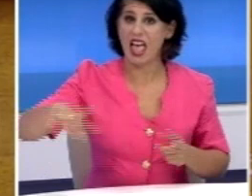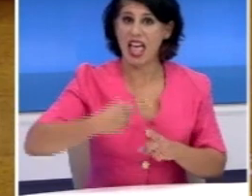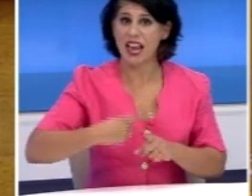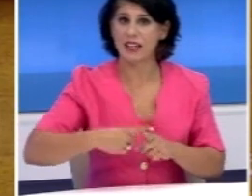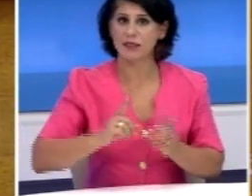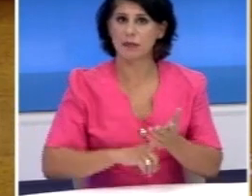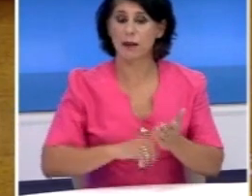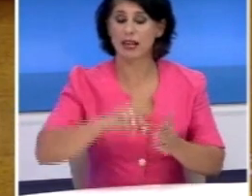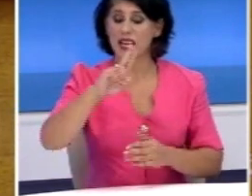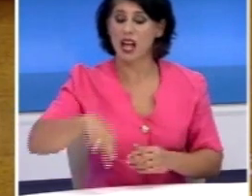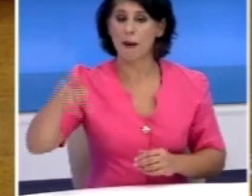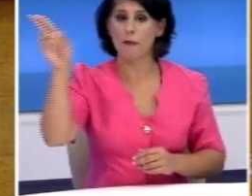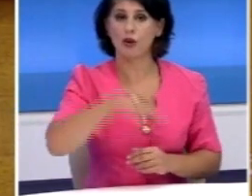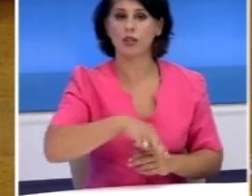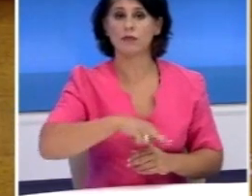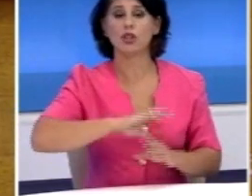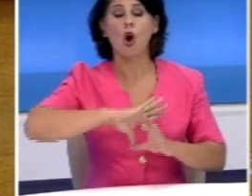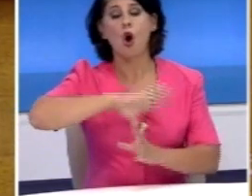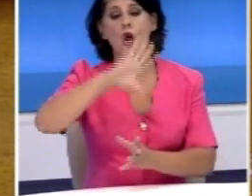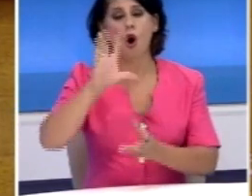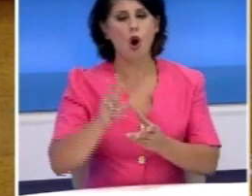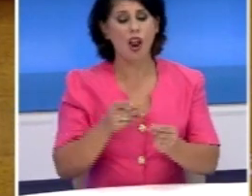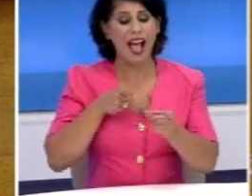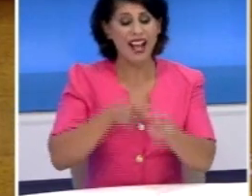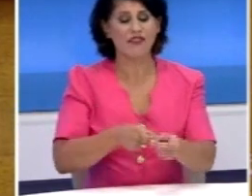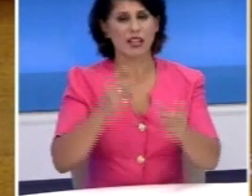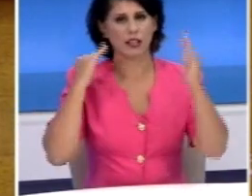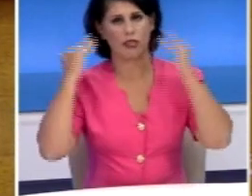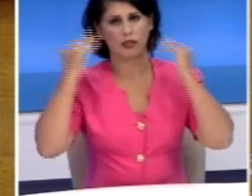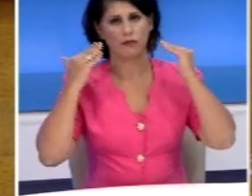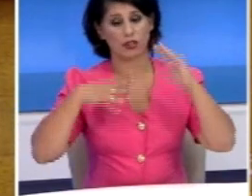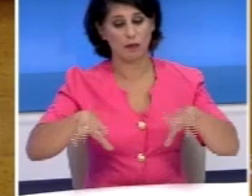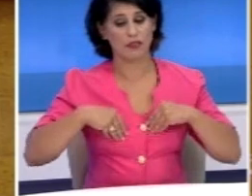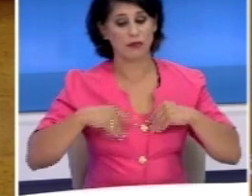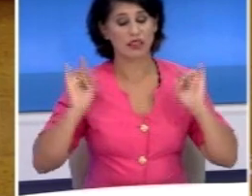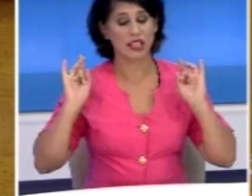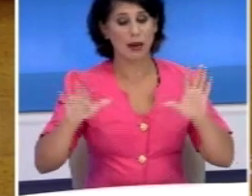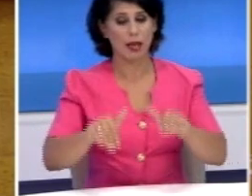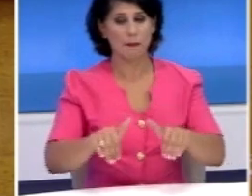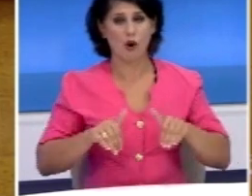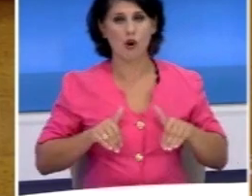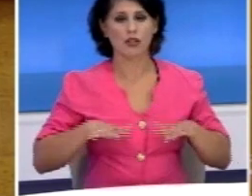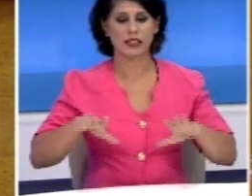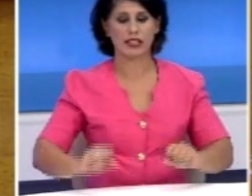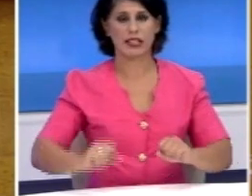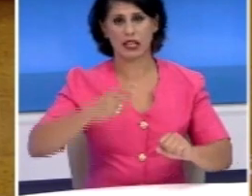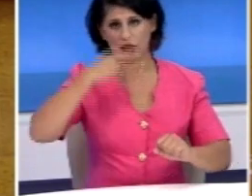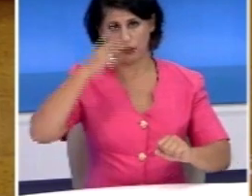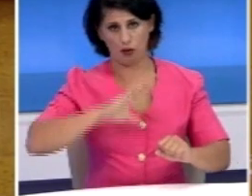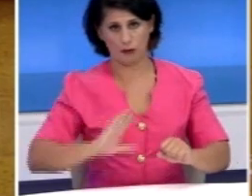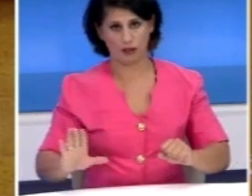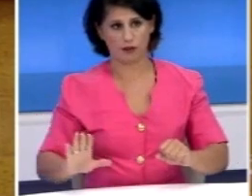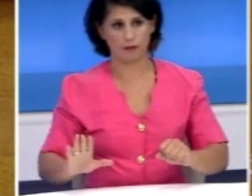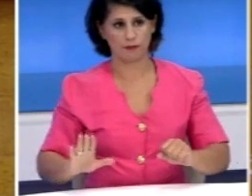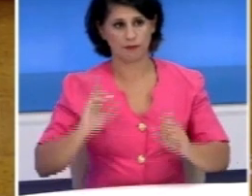να απορρίψει όλα τα εκβιαστικά διλήμματα, να μην δεχτεί καμιά υποχώρηση σε κυριαρχικά δικαιώματα